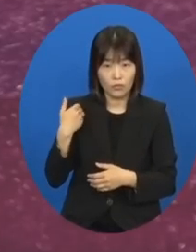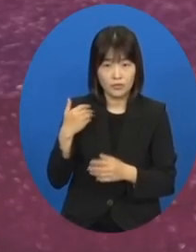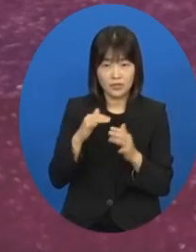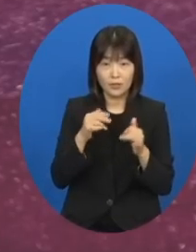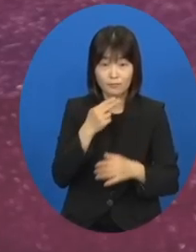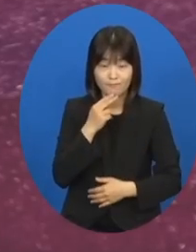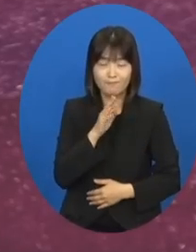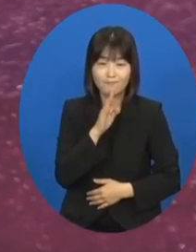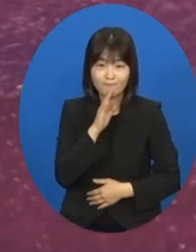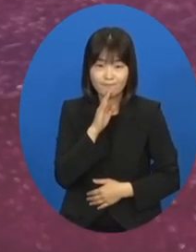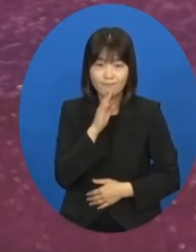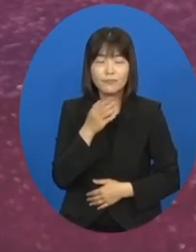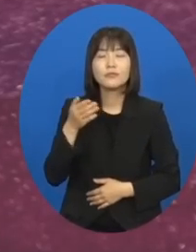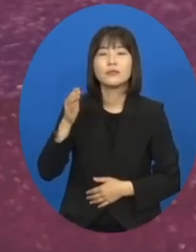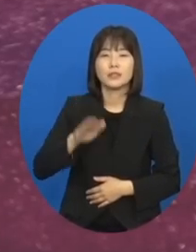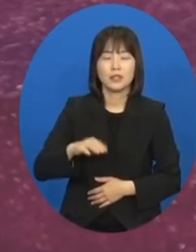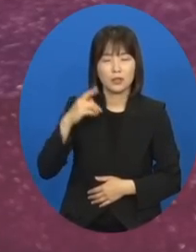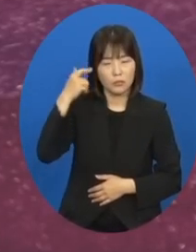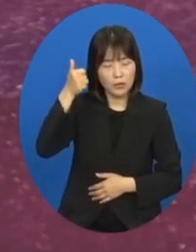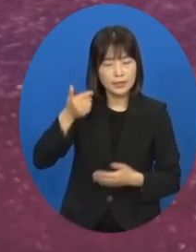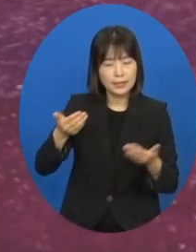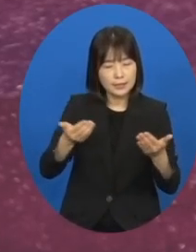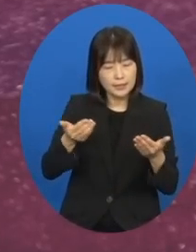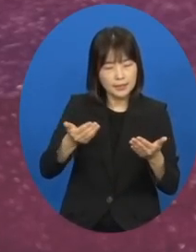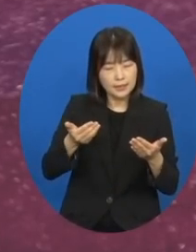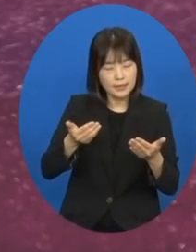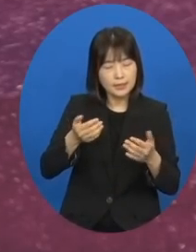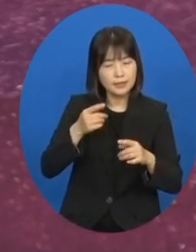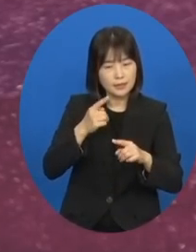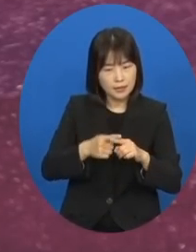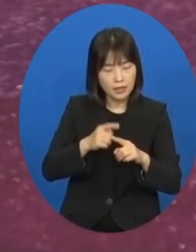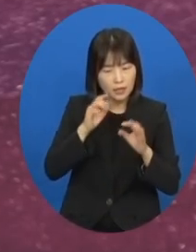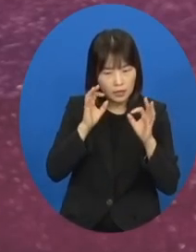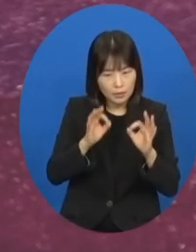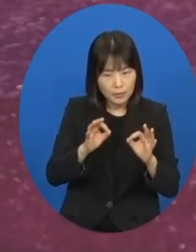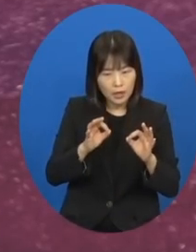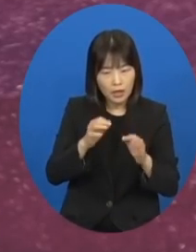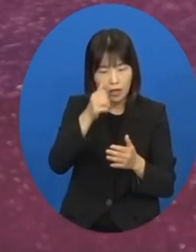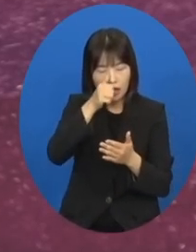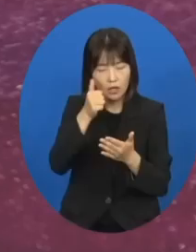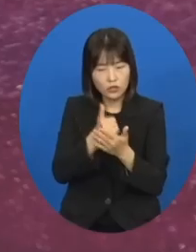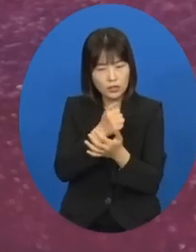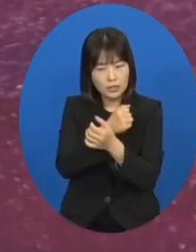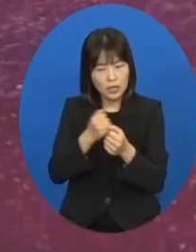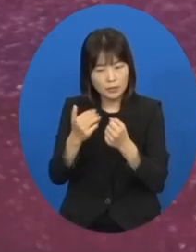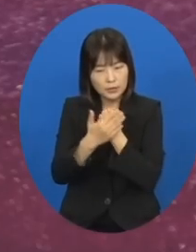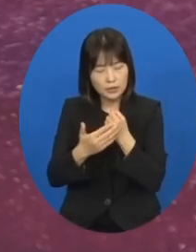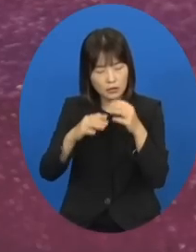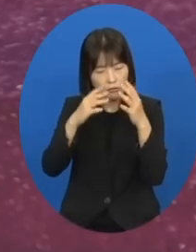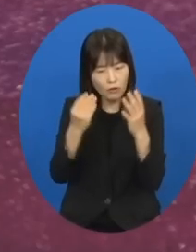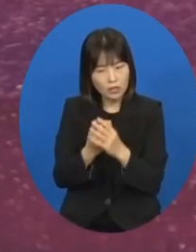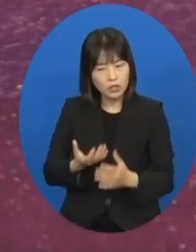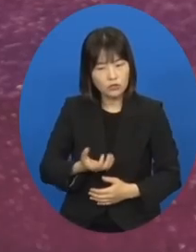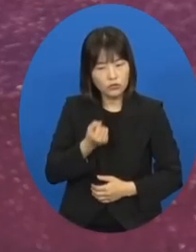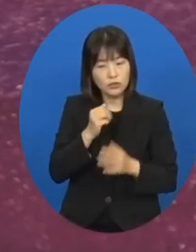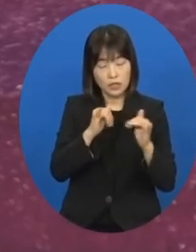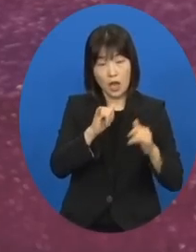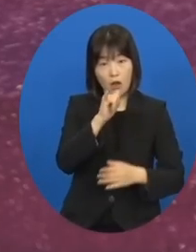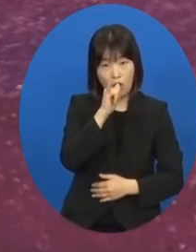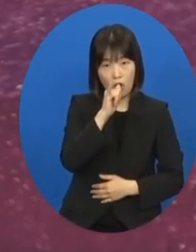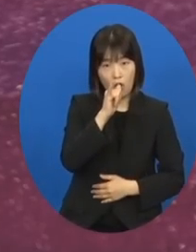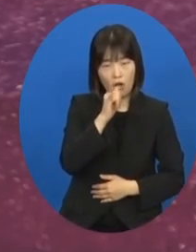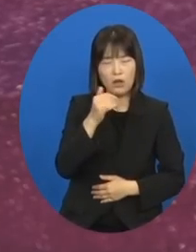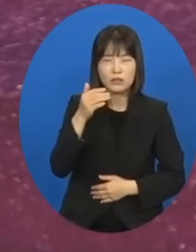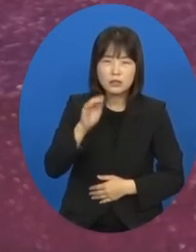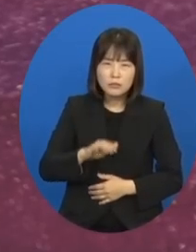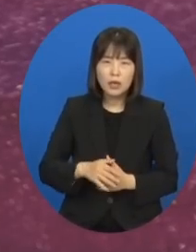그런데 목회를 하다 보니까요 죄 사함의 은혜를 완전히 누리는 분들도 있지만